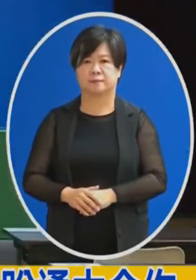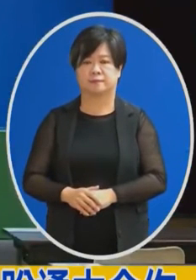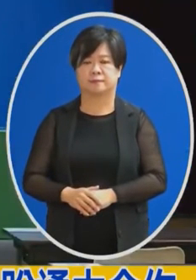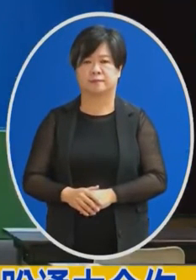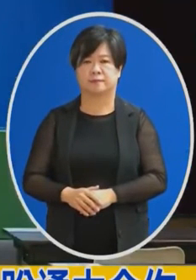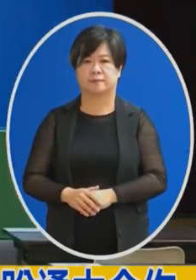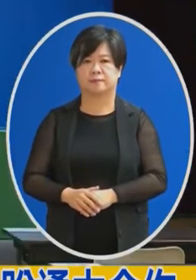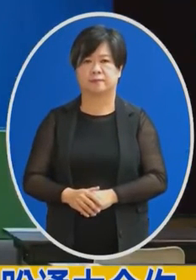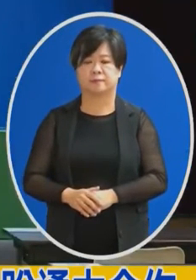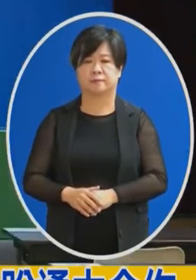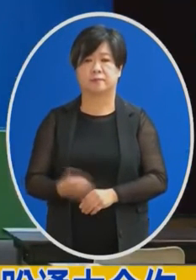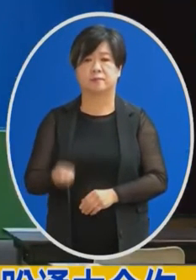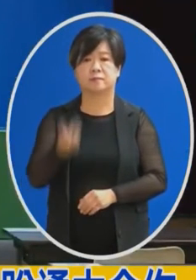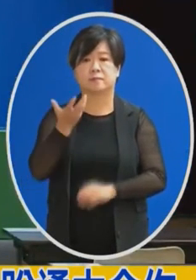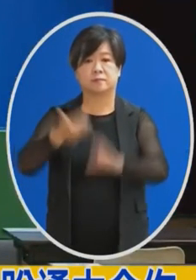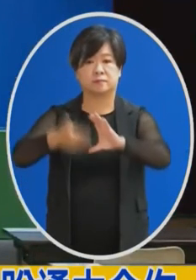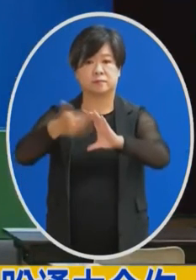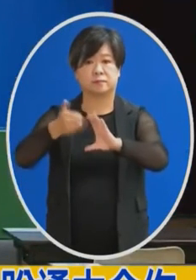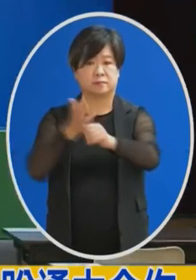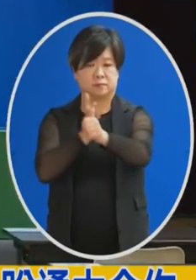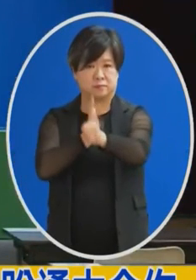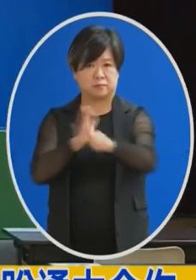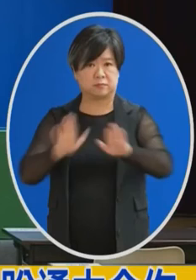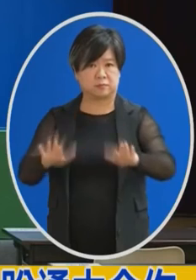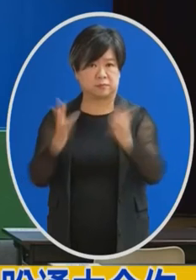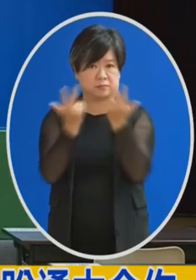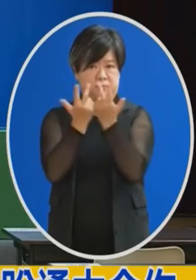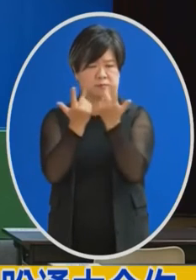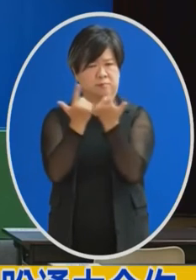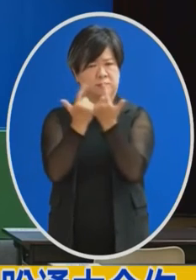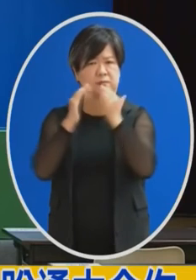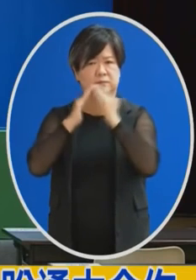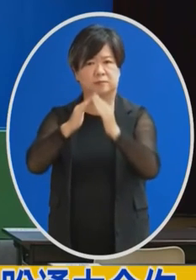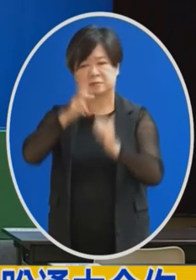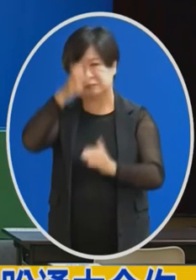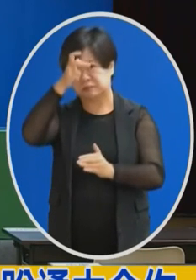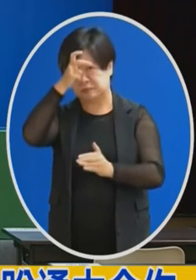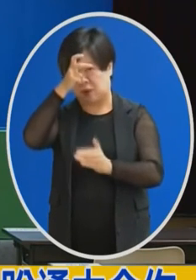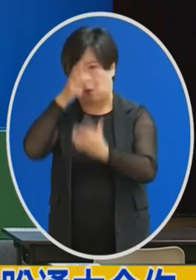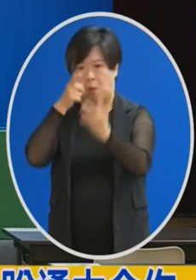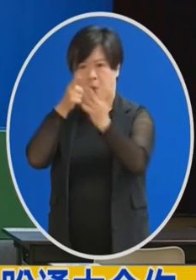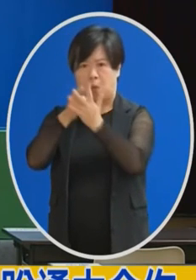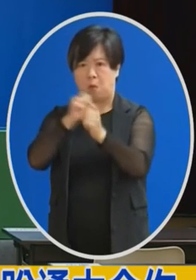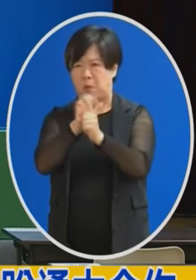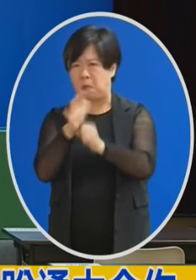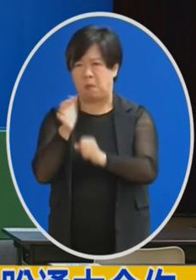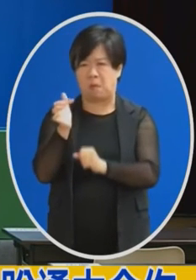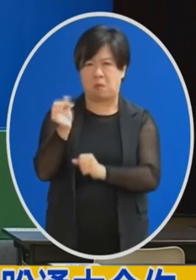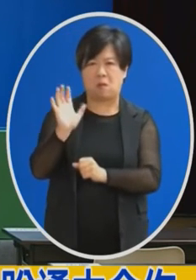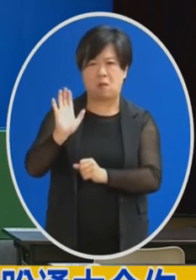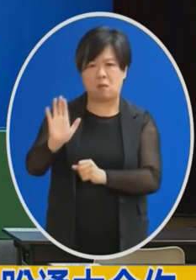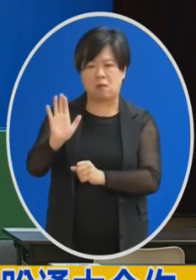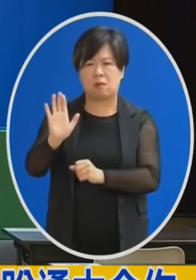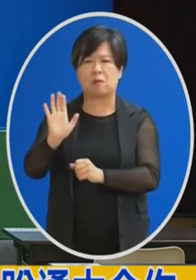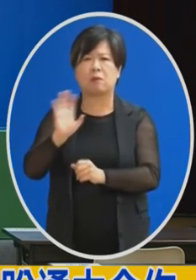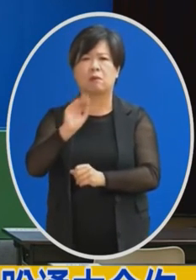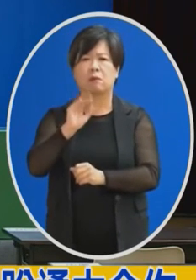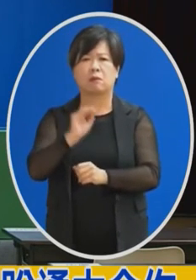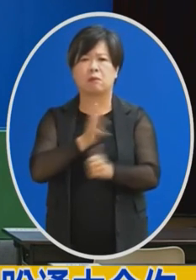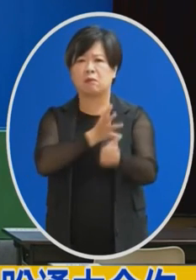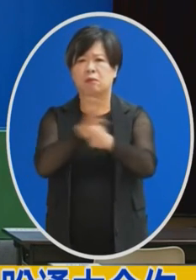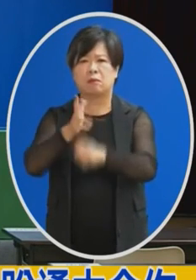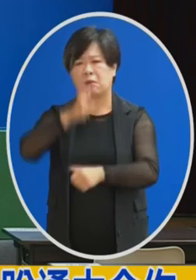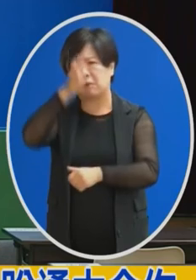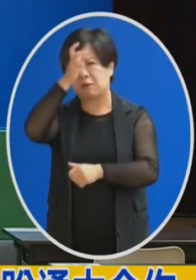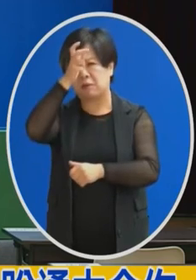副指挥官好，华视请教，现在台北市好像又有警察来确诊哦，那有没有跟警政署或相关单位讨论要如何